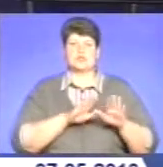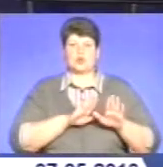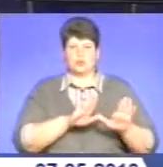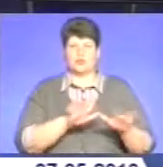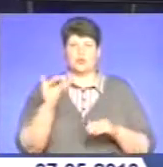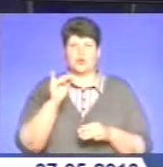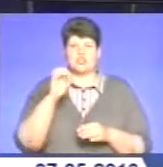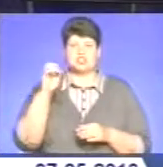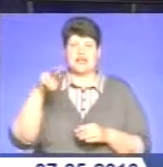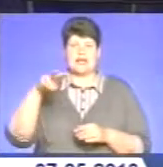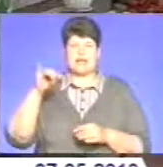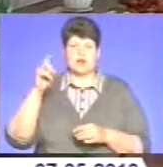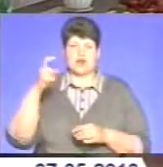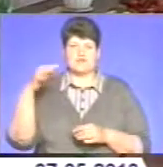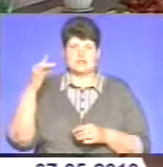Юрій Жаліховський.